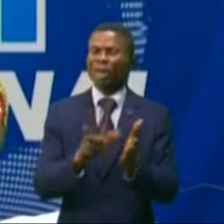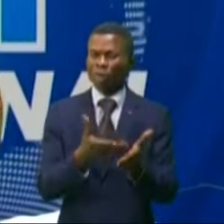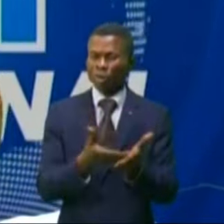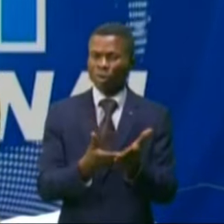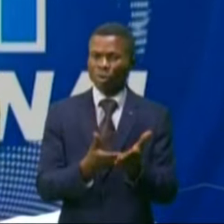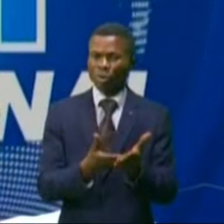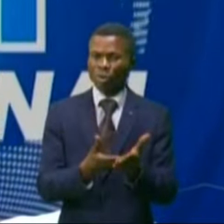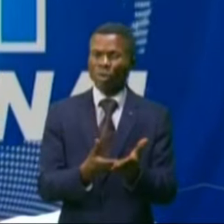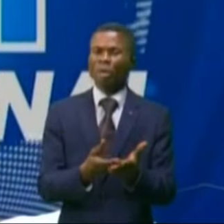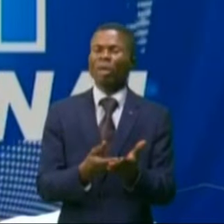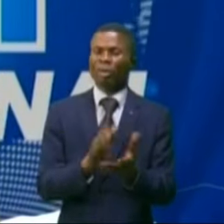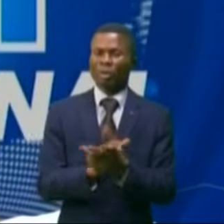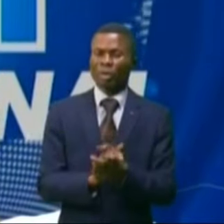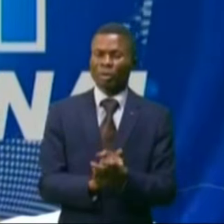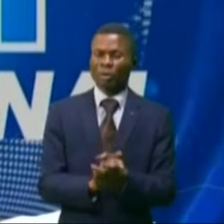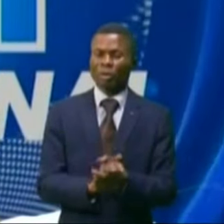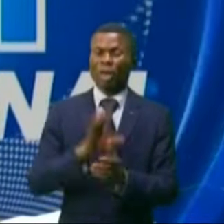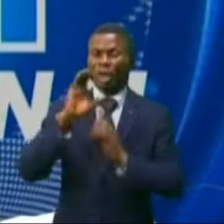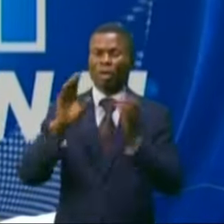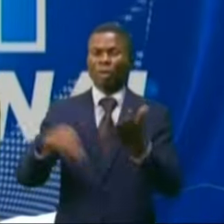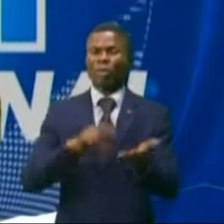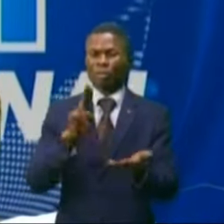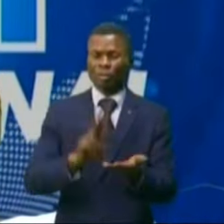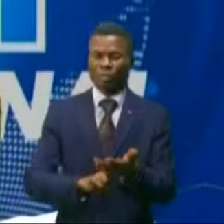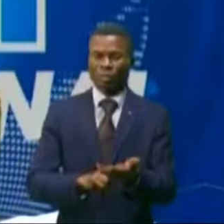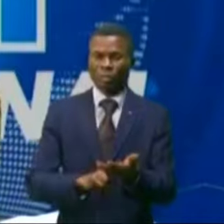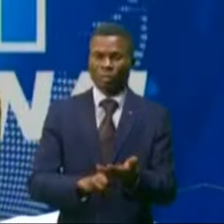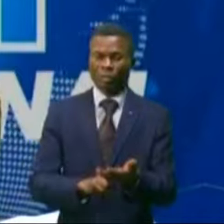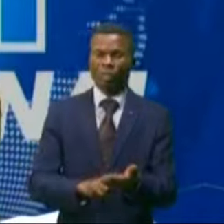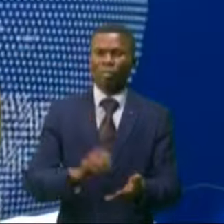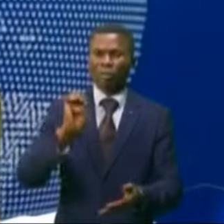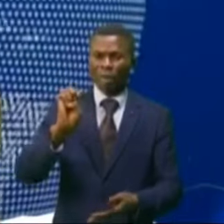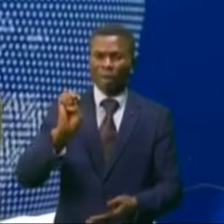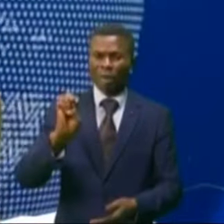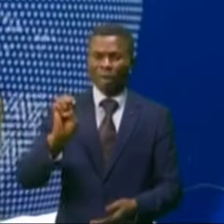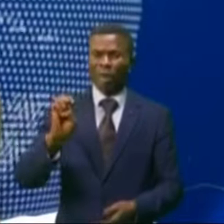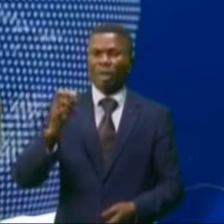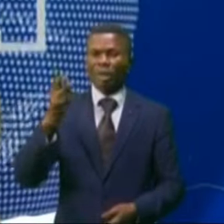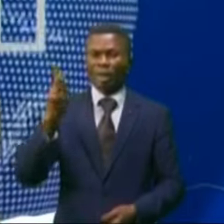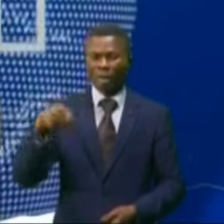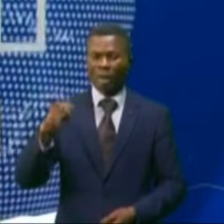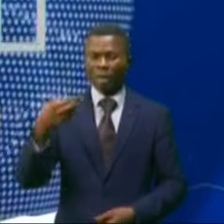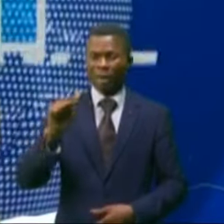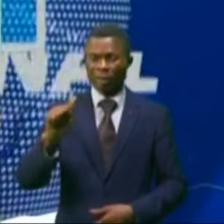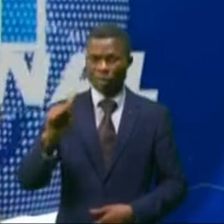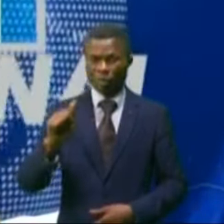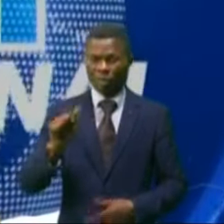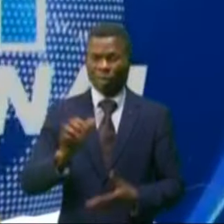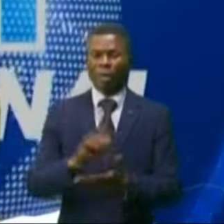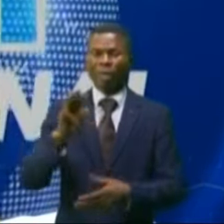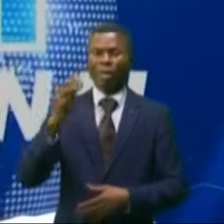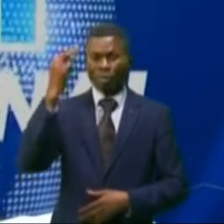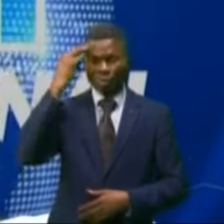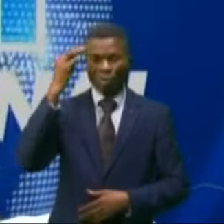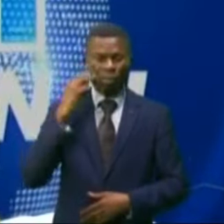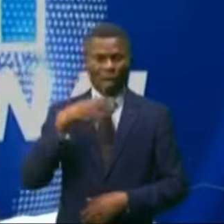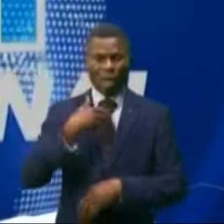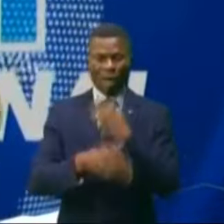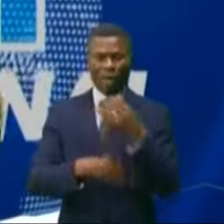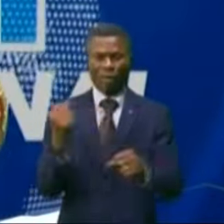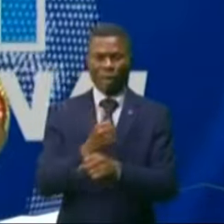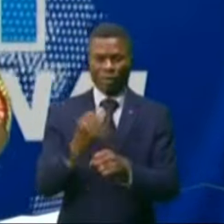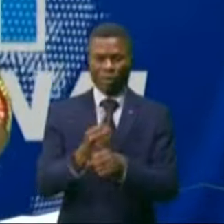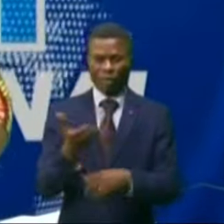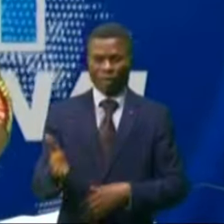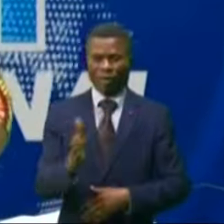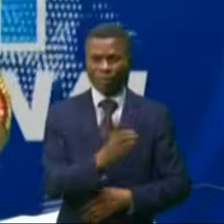et réglementaires. C'est un communiqué signé Ephraim Akwakwa Nametou, ministre de l'Emploi et du